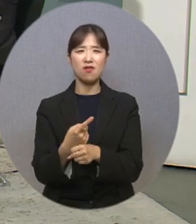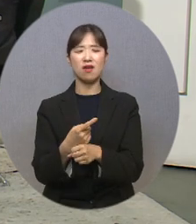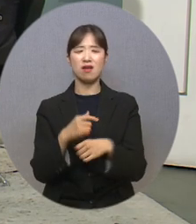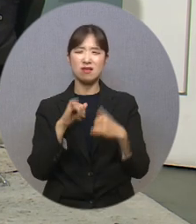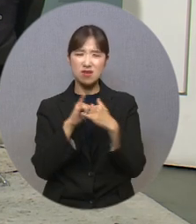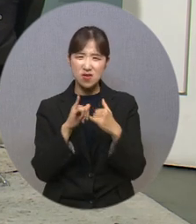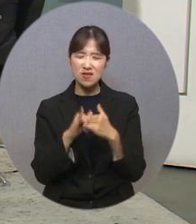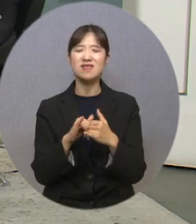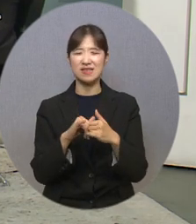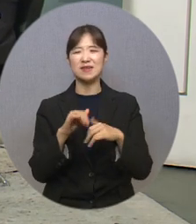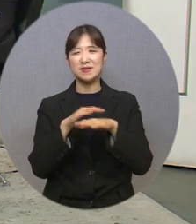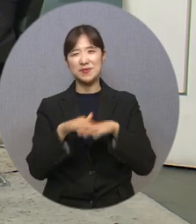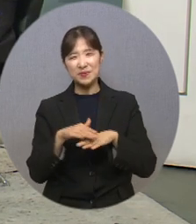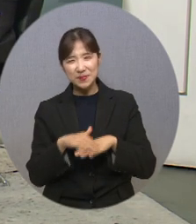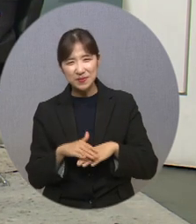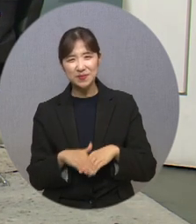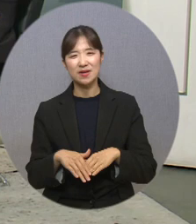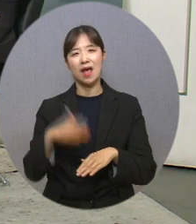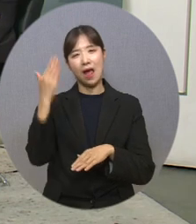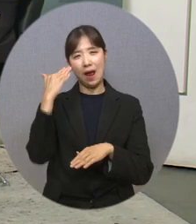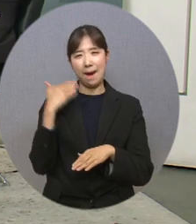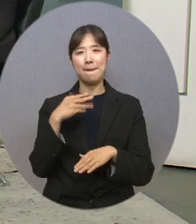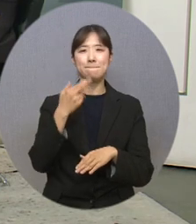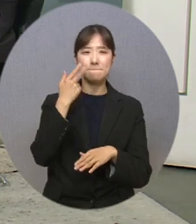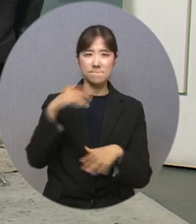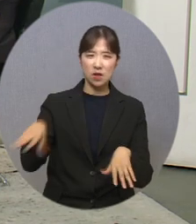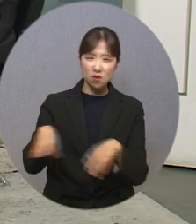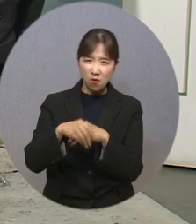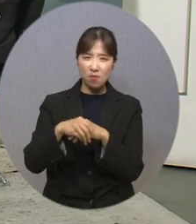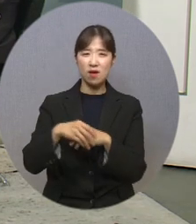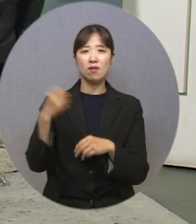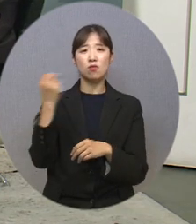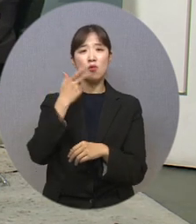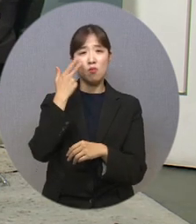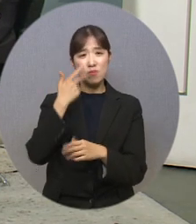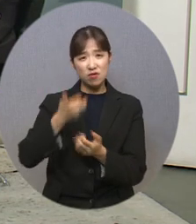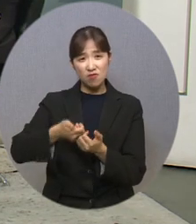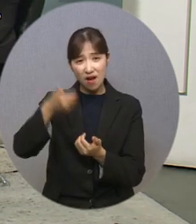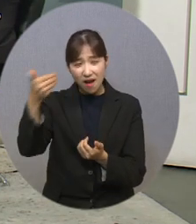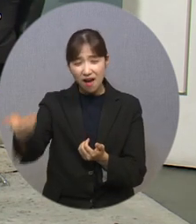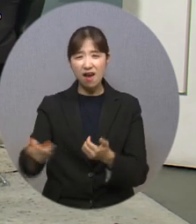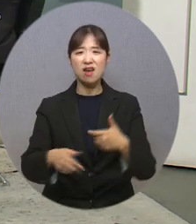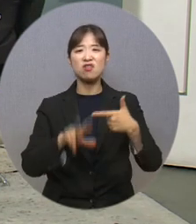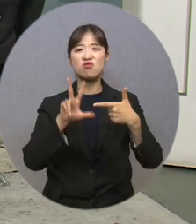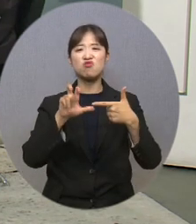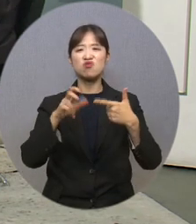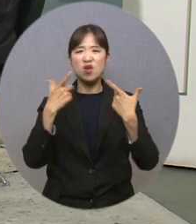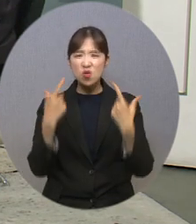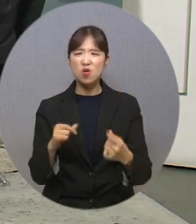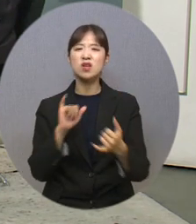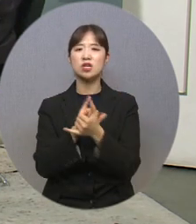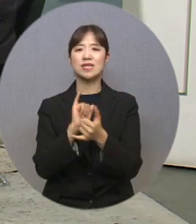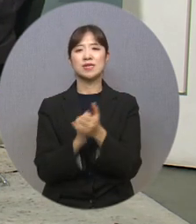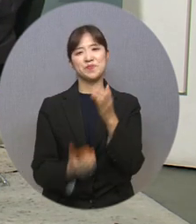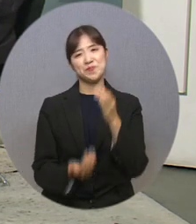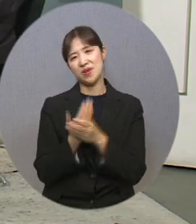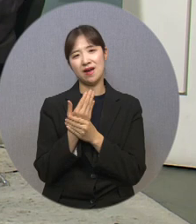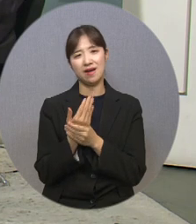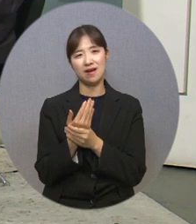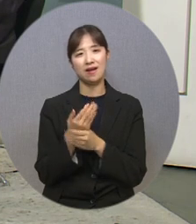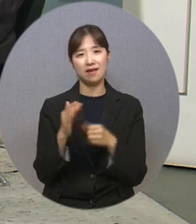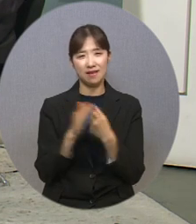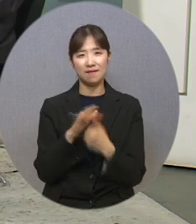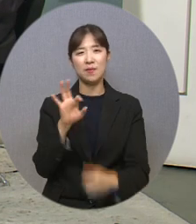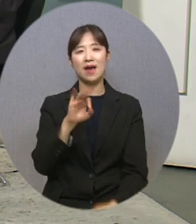그 수습을 하고 한미동맹 끌어내고 다시는 미국이 가버리면 또 6.25 같은 그 전쟁이 터진다.